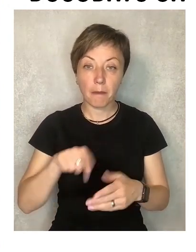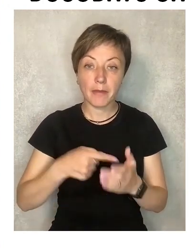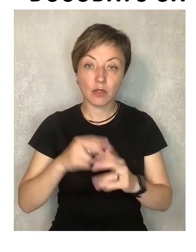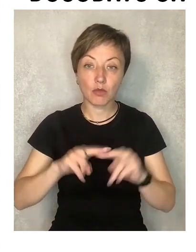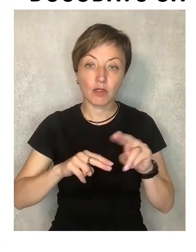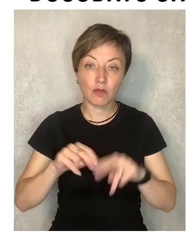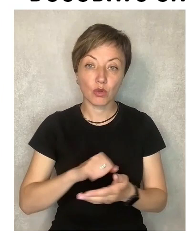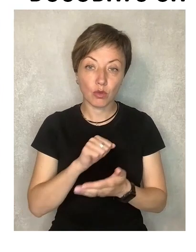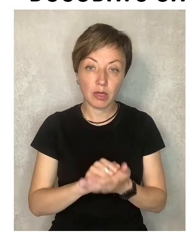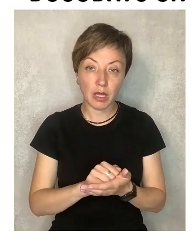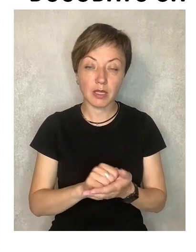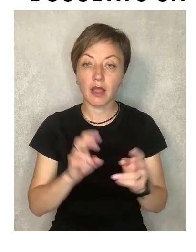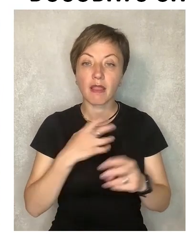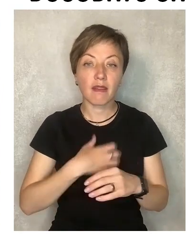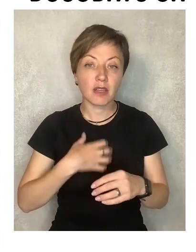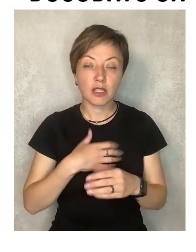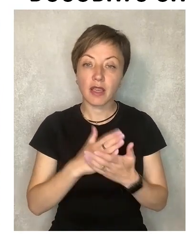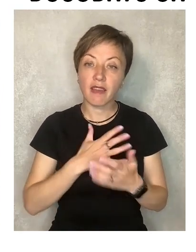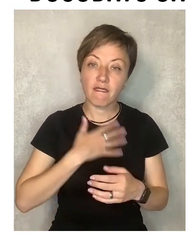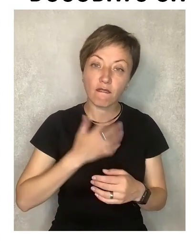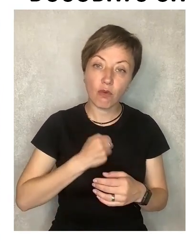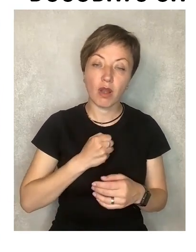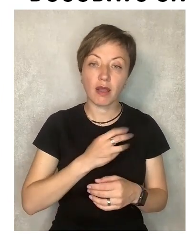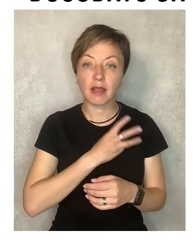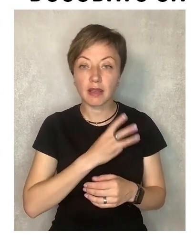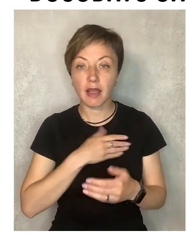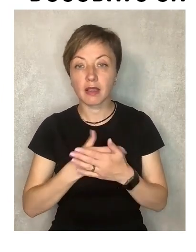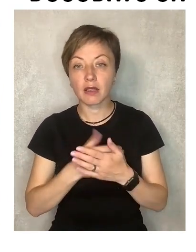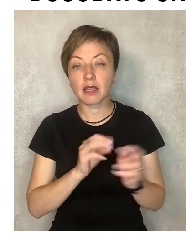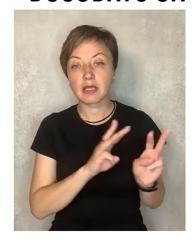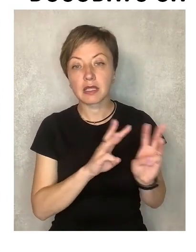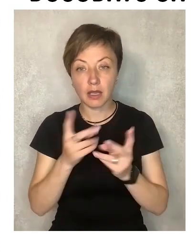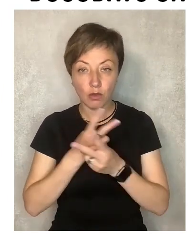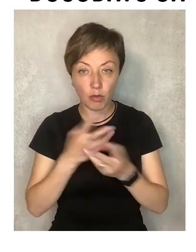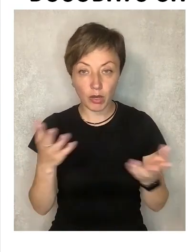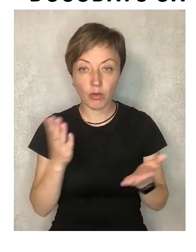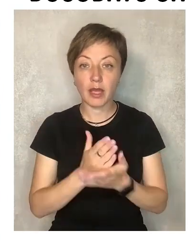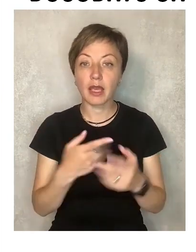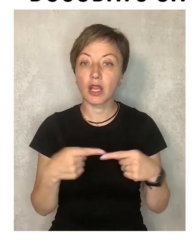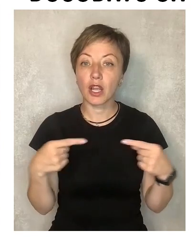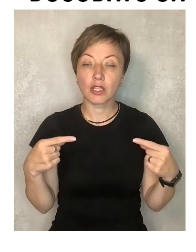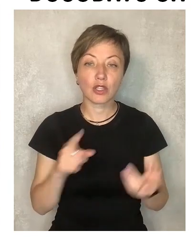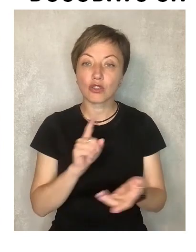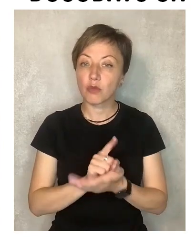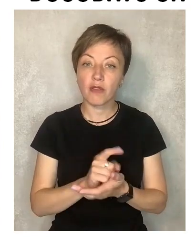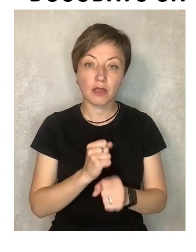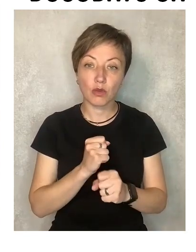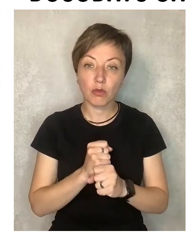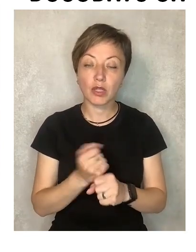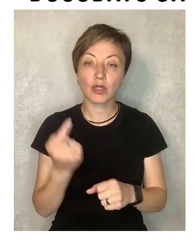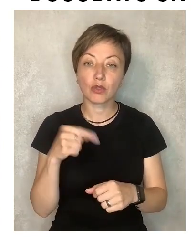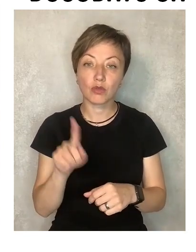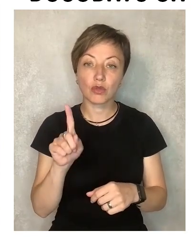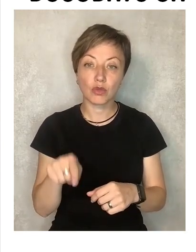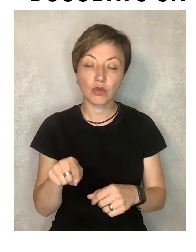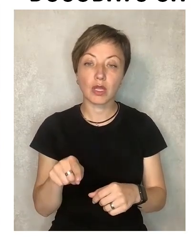документацією. Там неважливо, чи є в тебе воля, натхнення, хоч щось вони там на сайті оприлюднять. А є речі, які вони не зобов'язані робити, тому тут вже